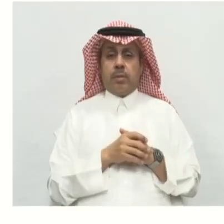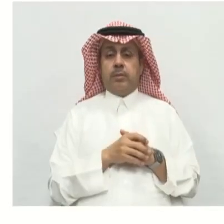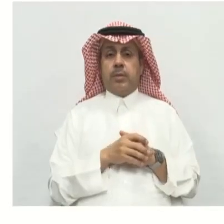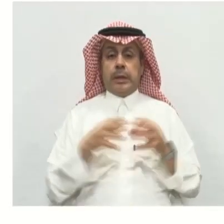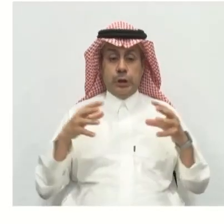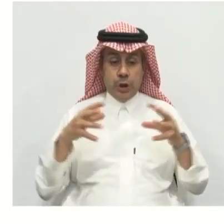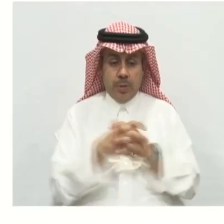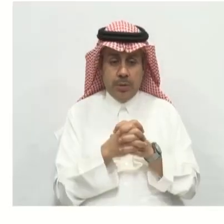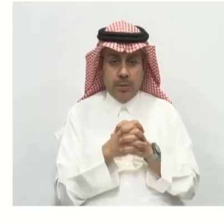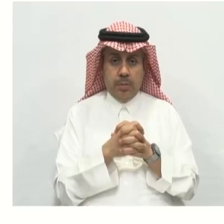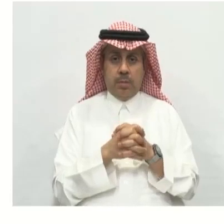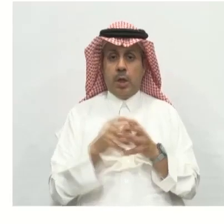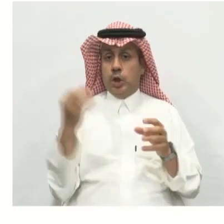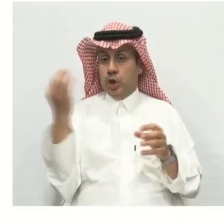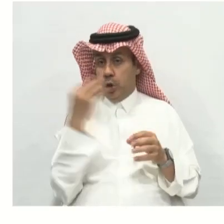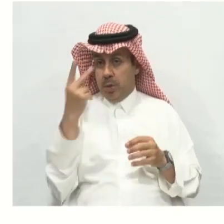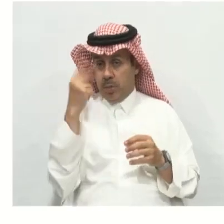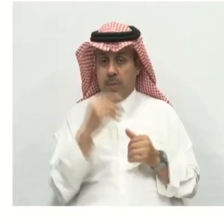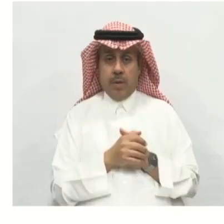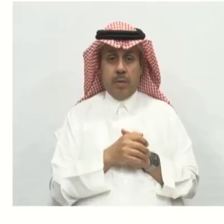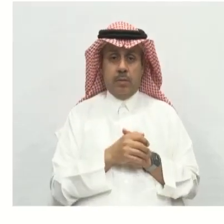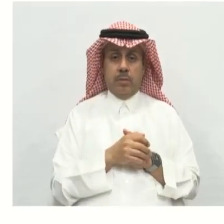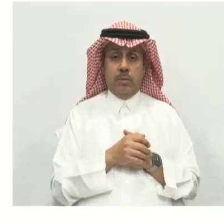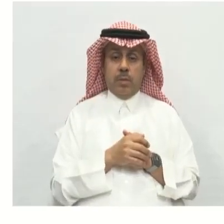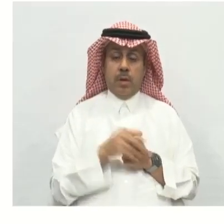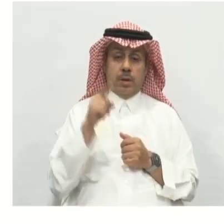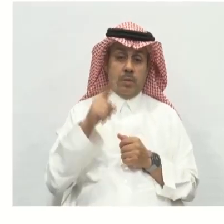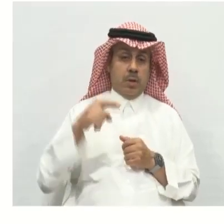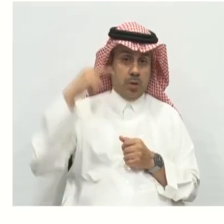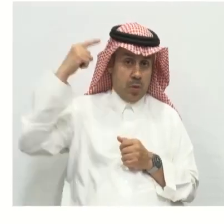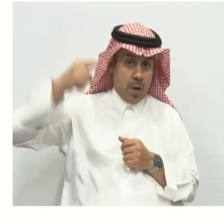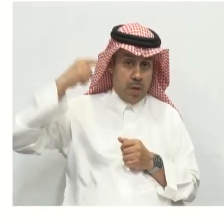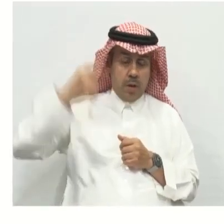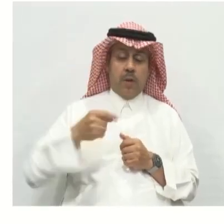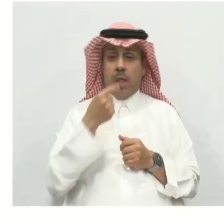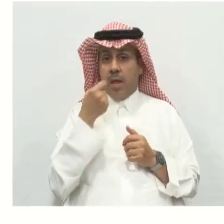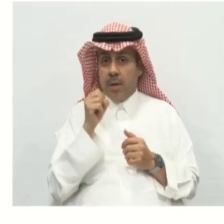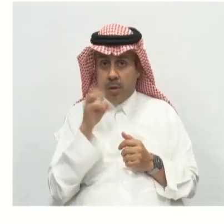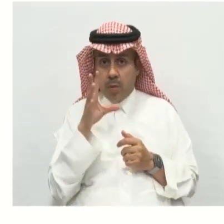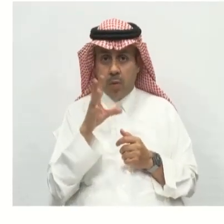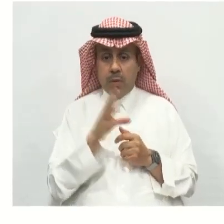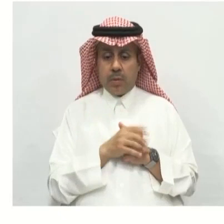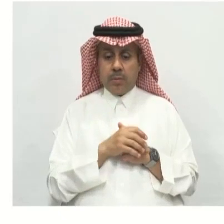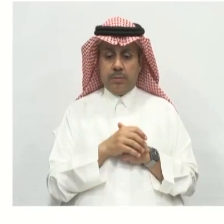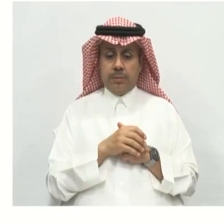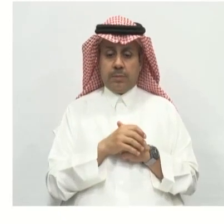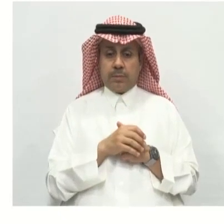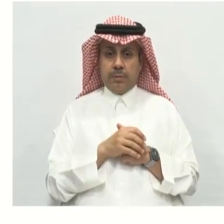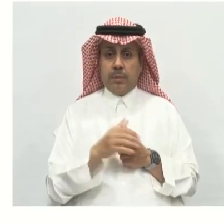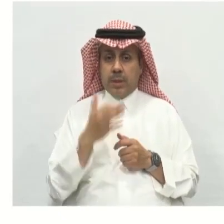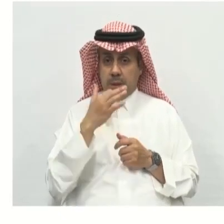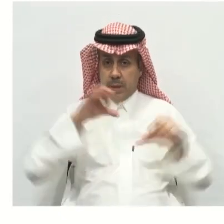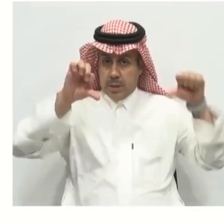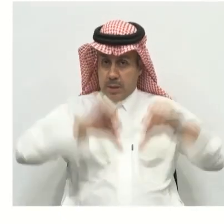بدمج هذه الجملتين مع بعضهم البعض اصبح تلاحظ ان اللون الاحمر زاد لدي هنا فاصبح سلبي